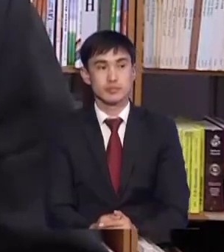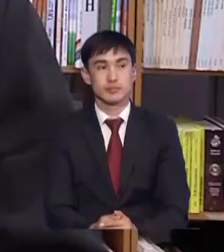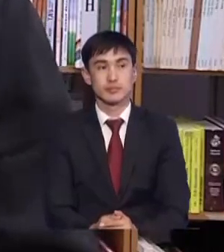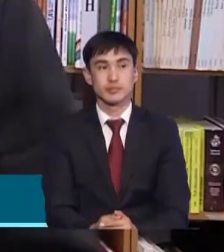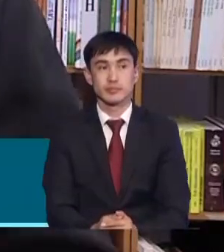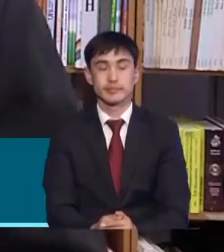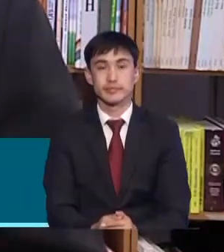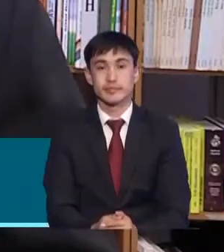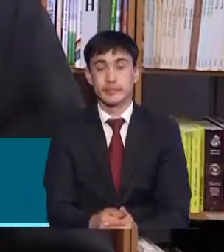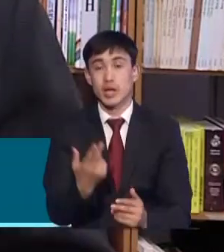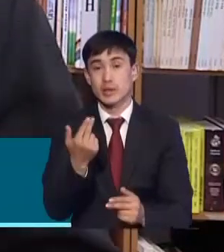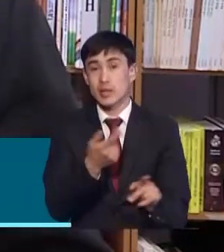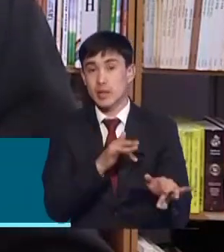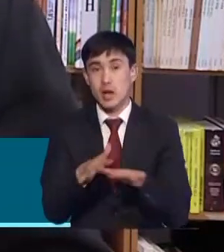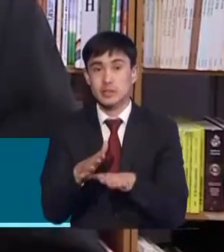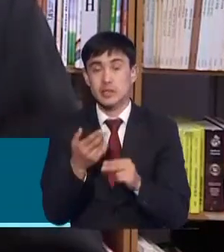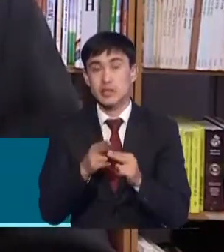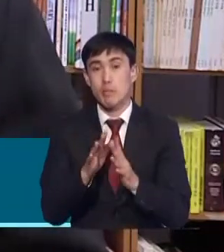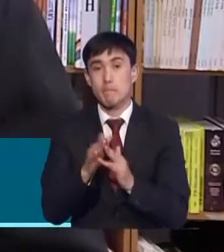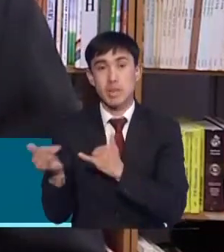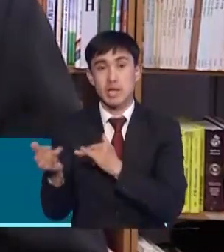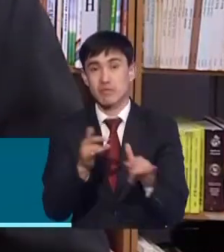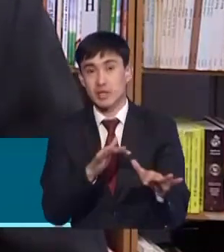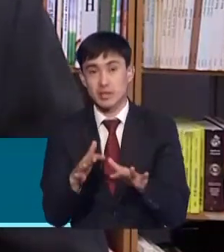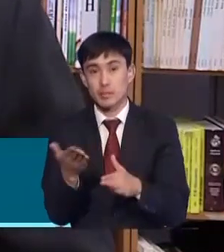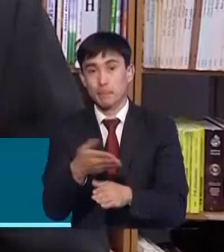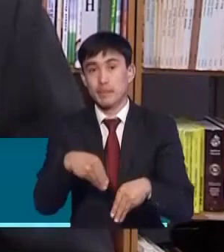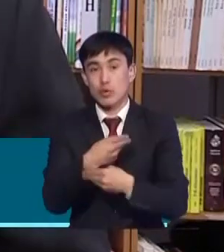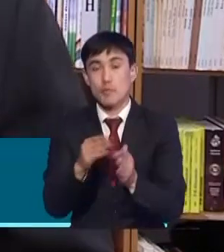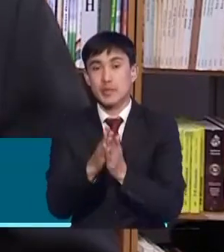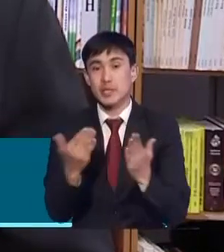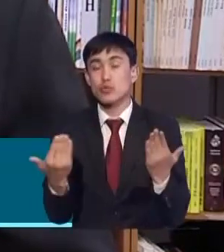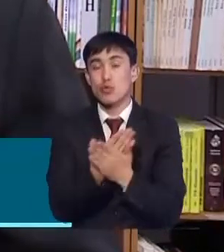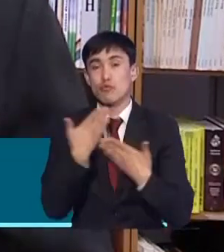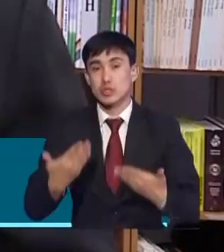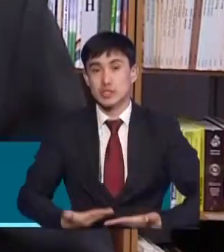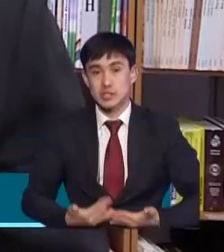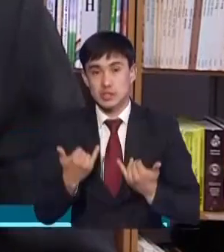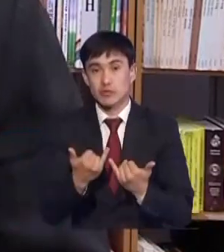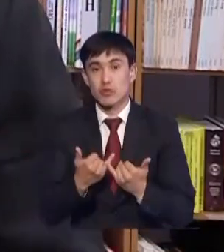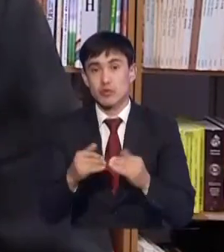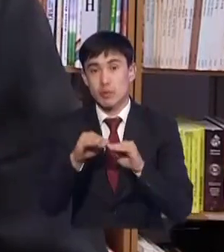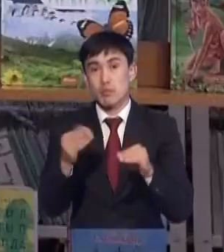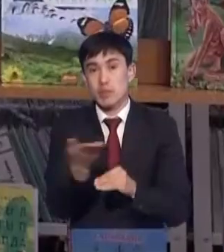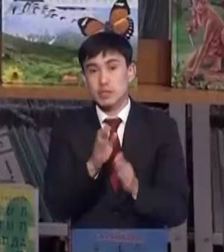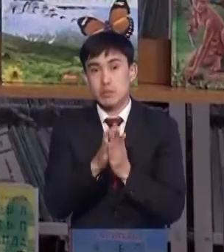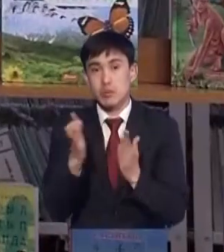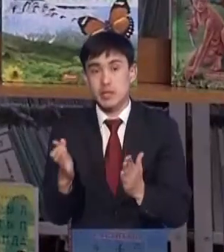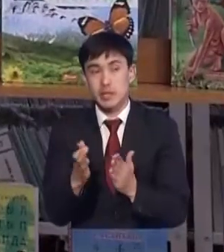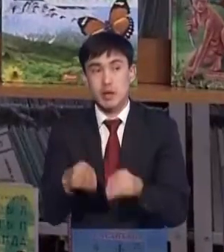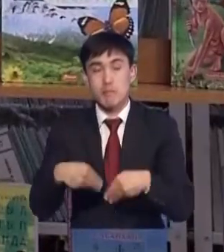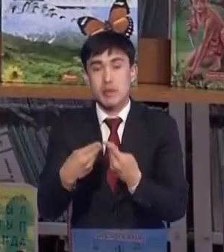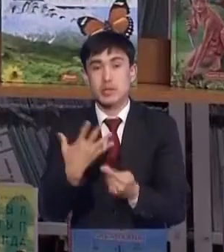ежегодно данная акция является благотворительной мы даём книгам новую жизнь сегодня на баланс нашей библиотеки